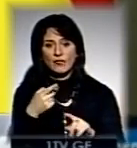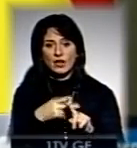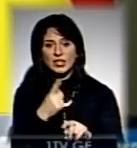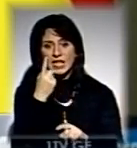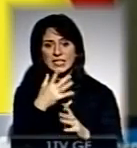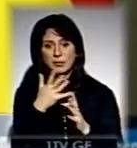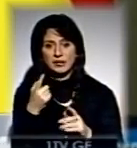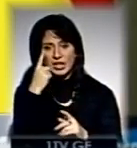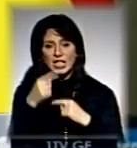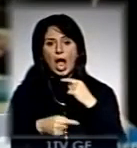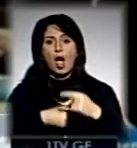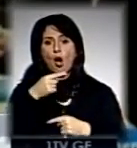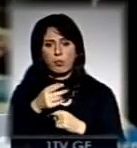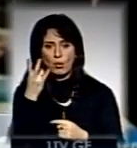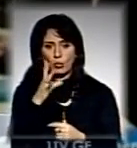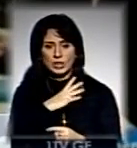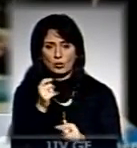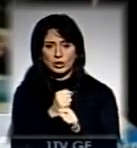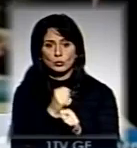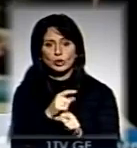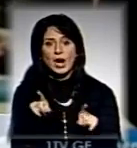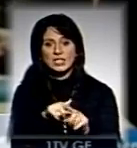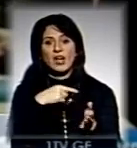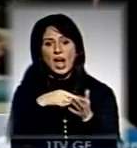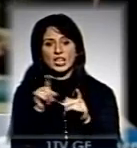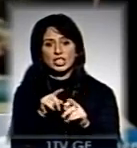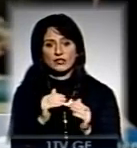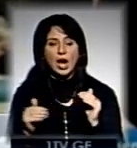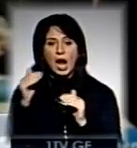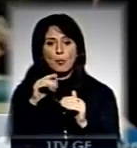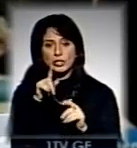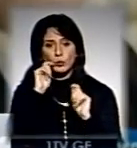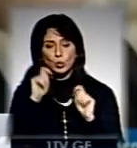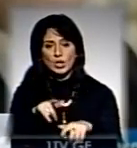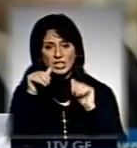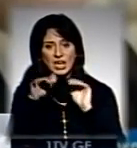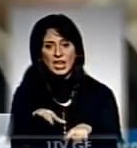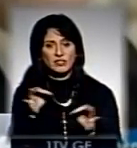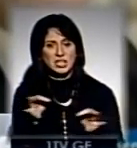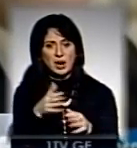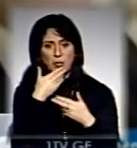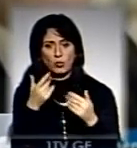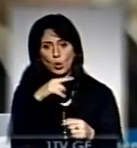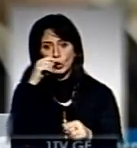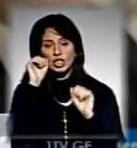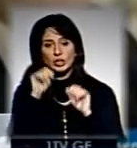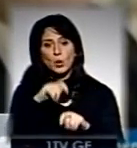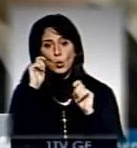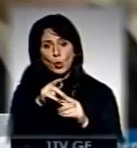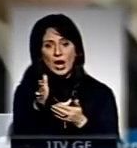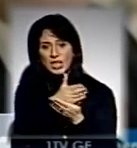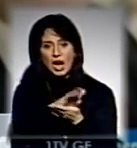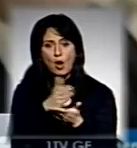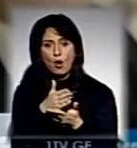ერთზე მეტმა თაობა უნდა იმუშაოს. შტაინმაიერმა ასევე აღნიშნა, რომ აღმოსავლეთ უკრაინაში გადაწყვეტილი არაფერი და რუსეთმა შესაძლოა უკრაინის